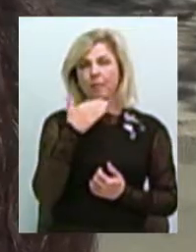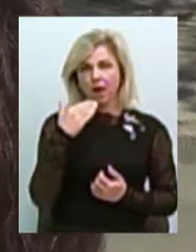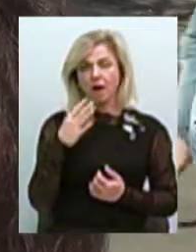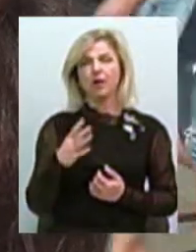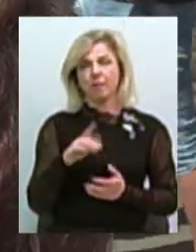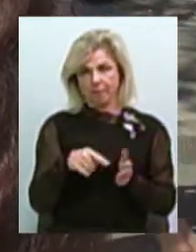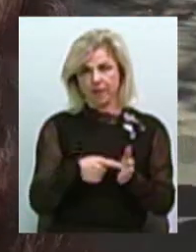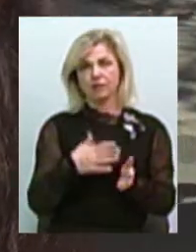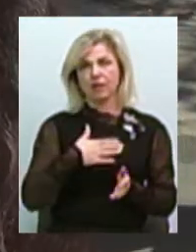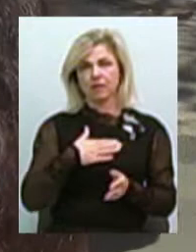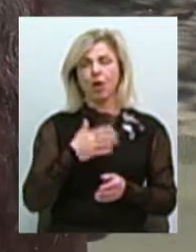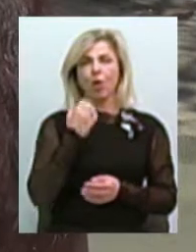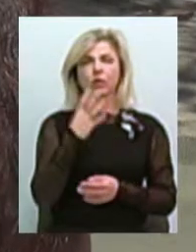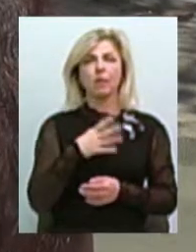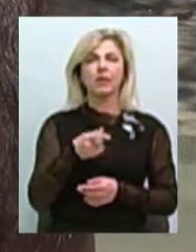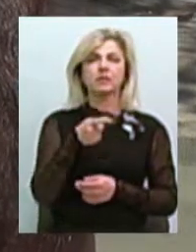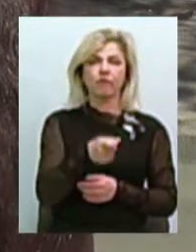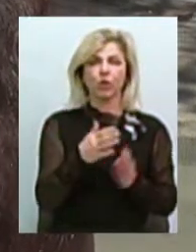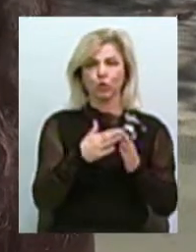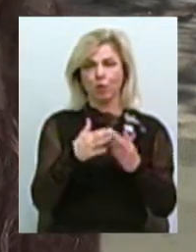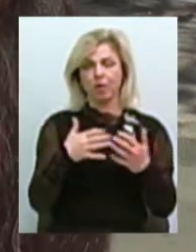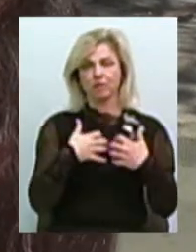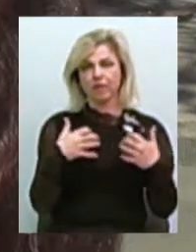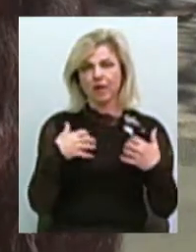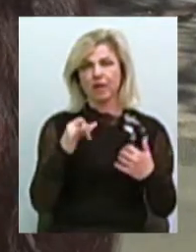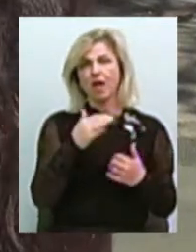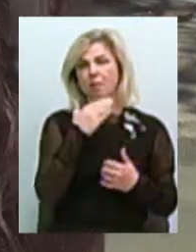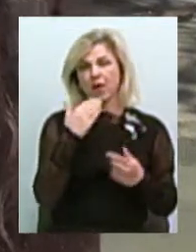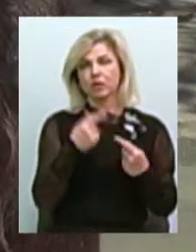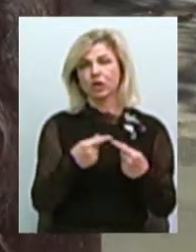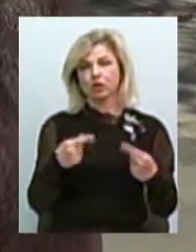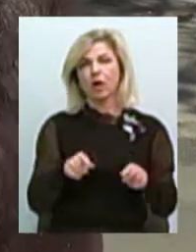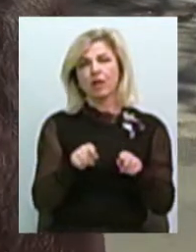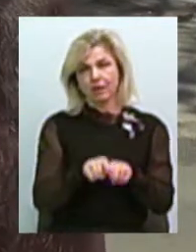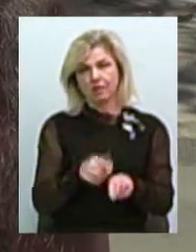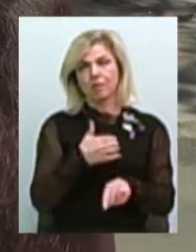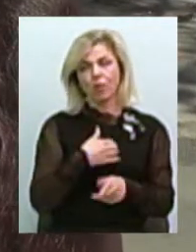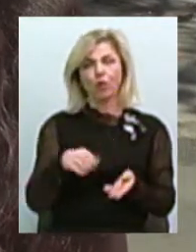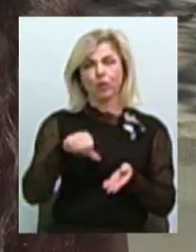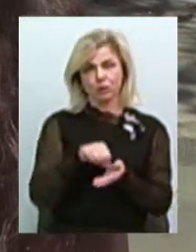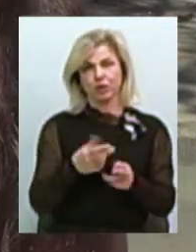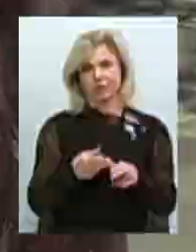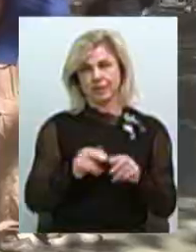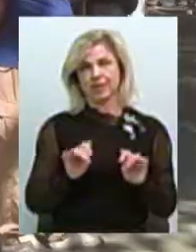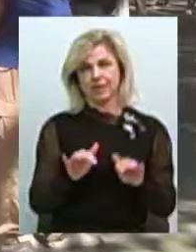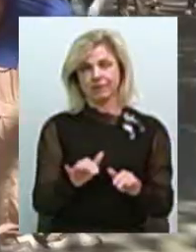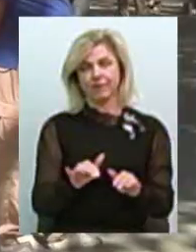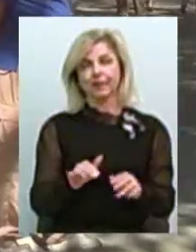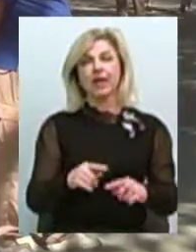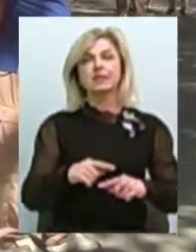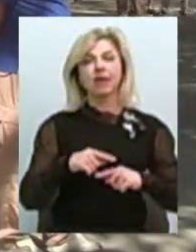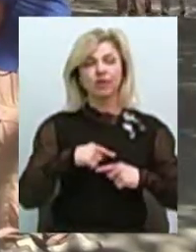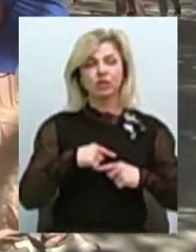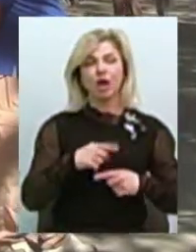події, коли і застрелили домашню тваринку і багато чого іншого, ми хотіли б так само долучитися до цього дійства. Завершальний пункт маршу